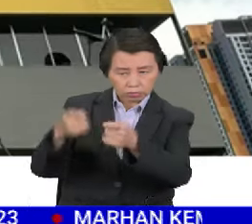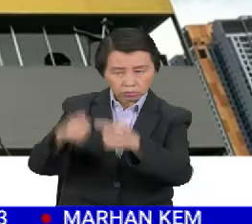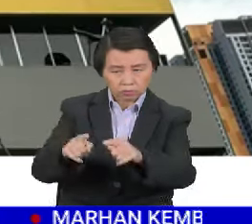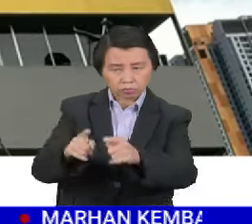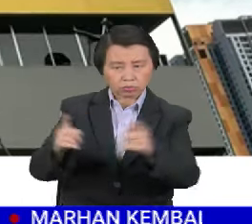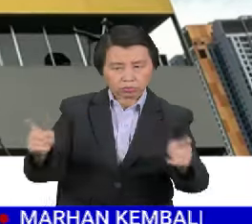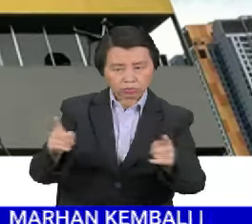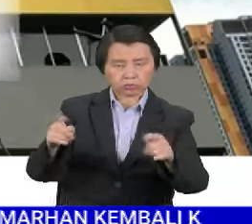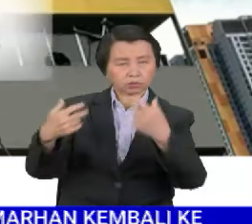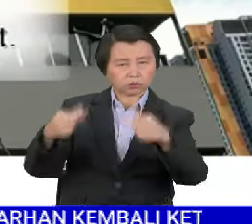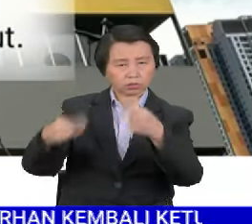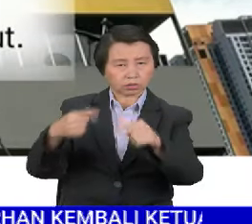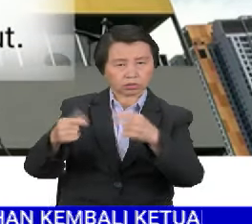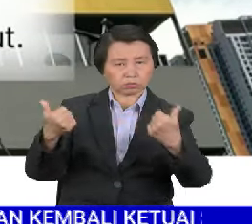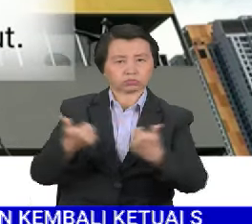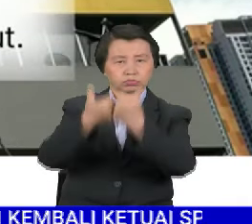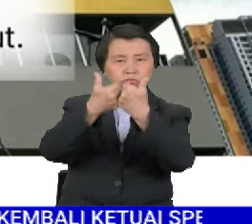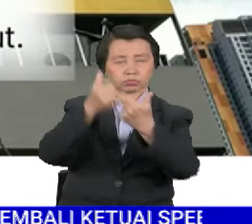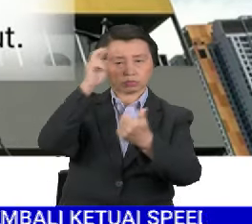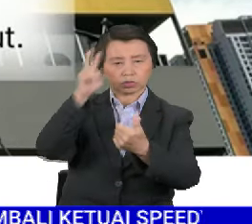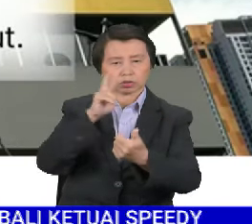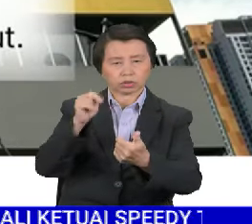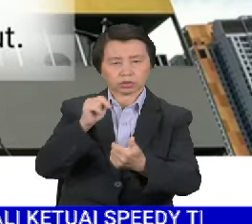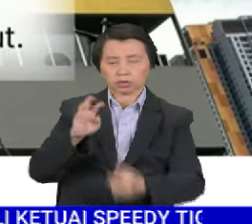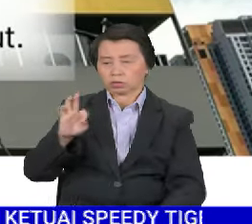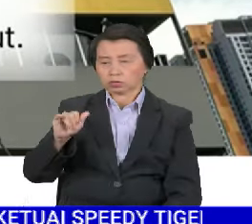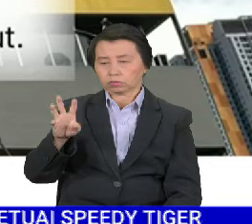sepanjang perlawanan Nesia menentang Vietnam